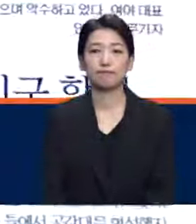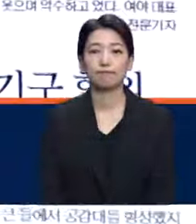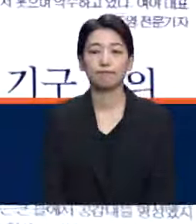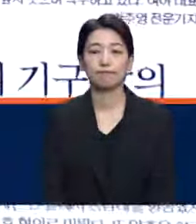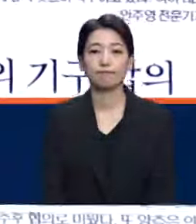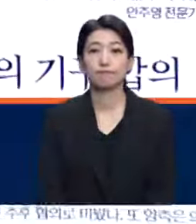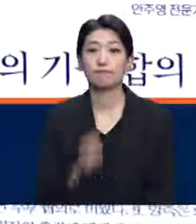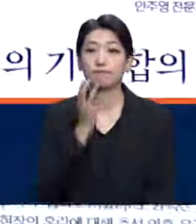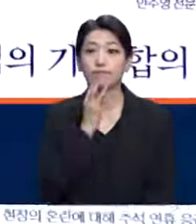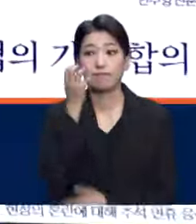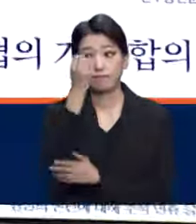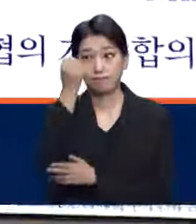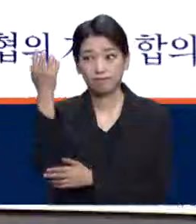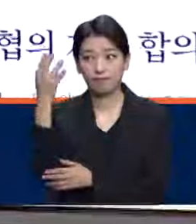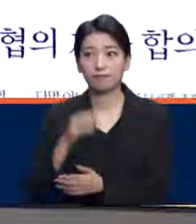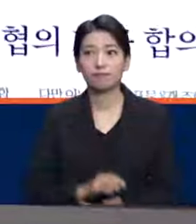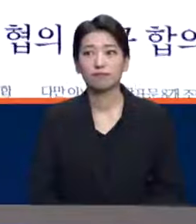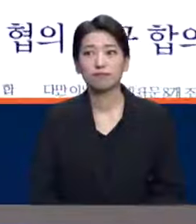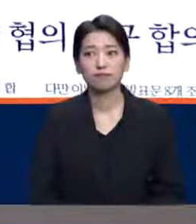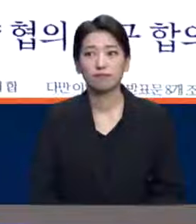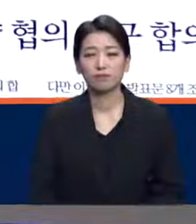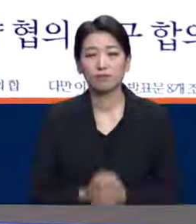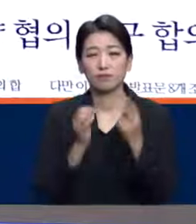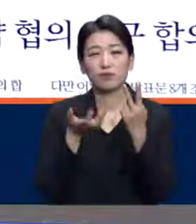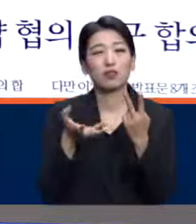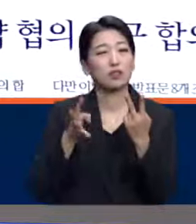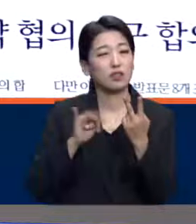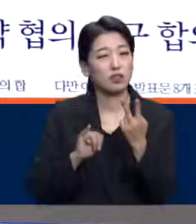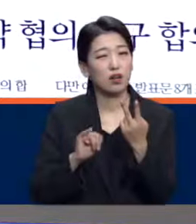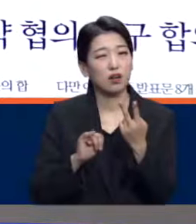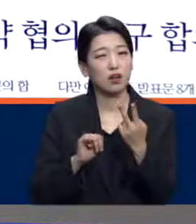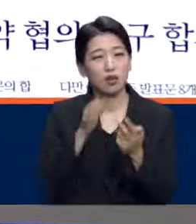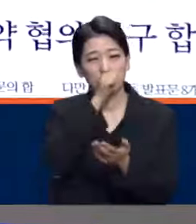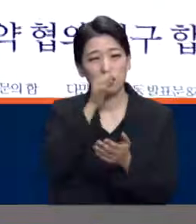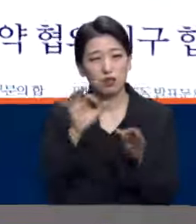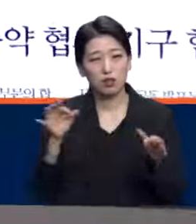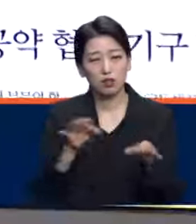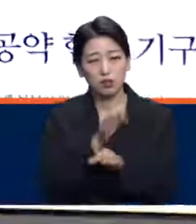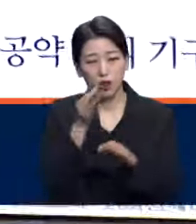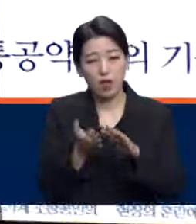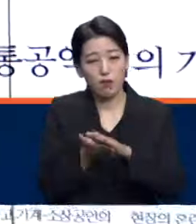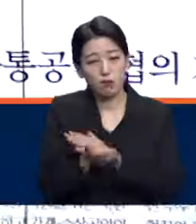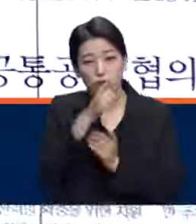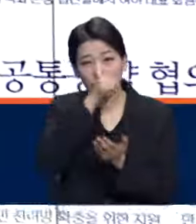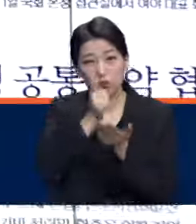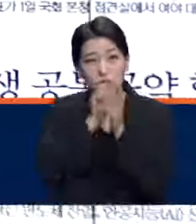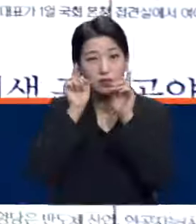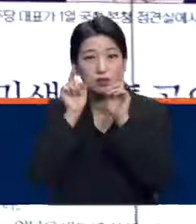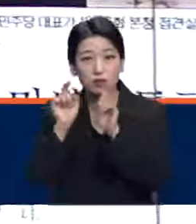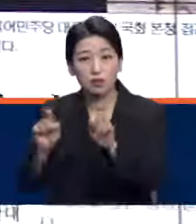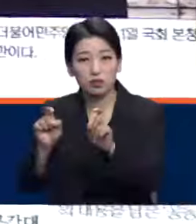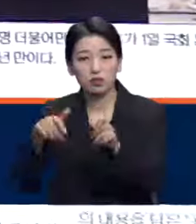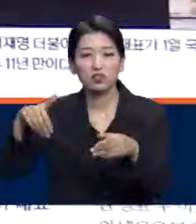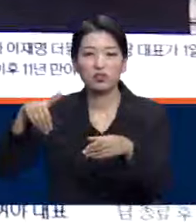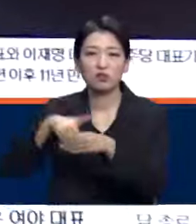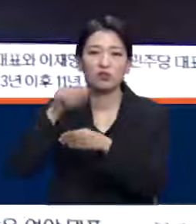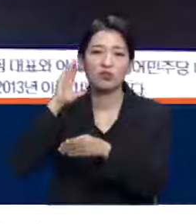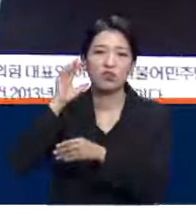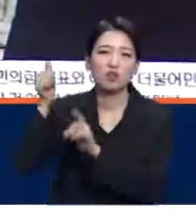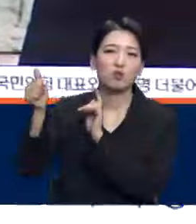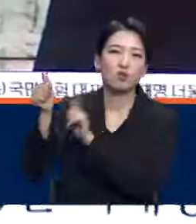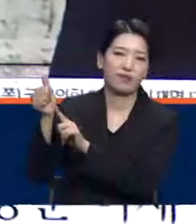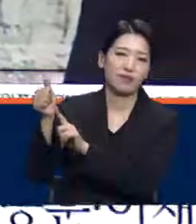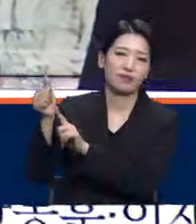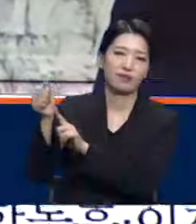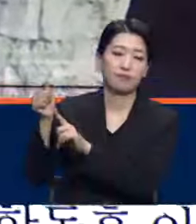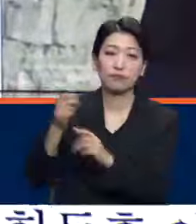서울신문입니다. 2억 뇌물수수 혐의 피의자 문 겨눈 검입니다. 네, 2억 뇌물을